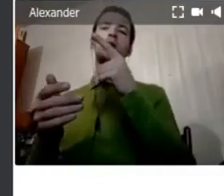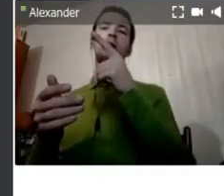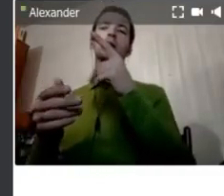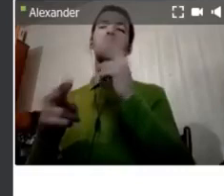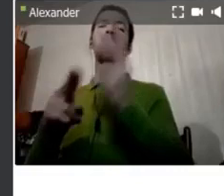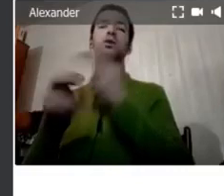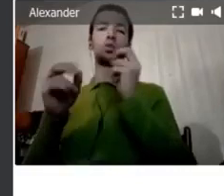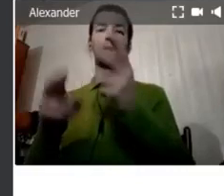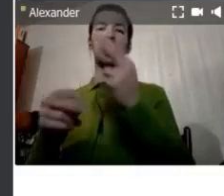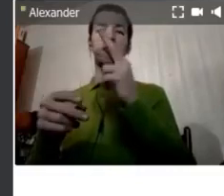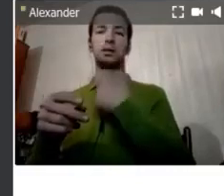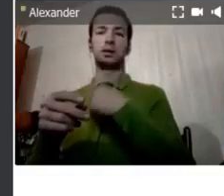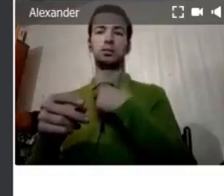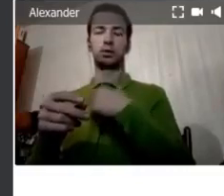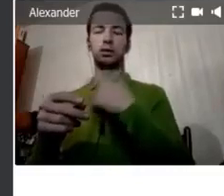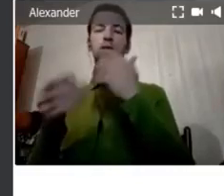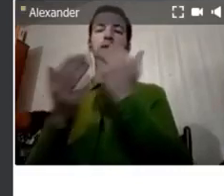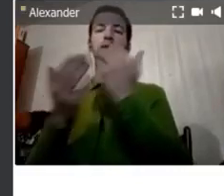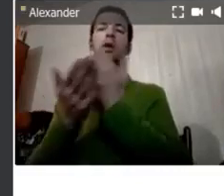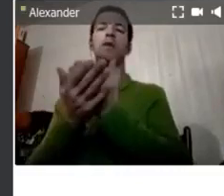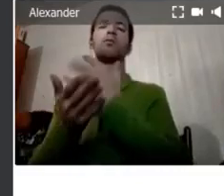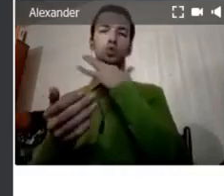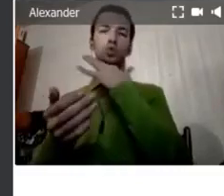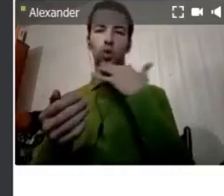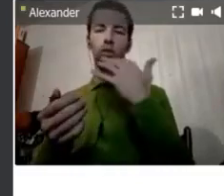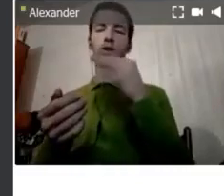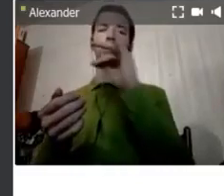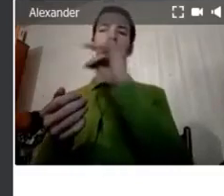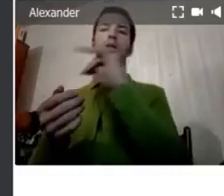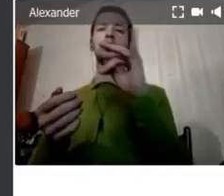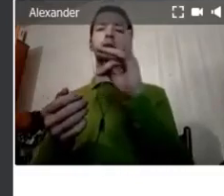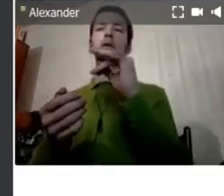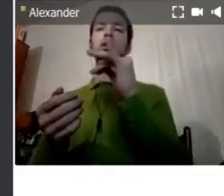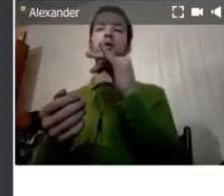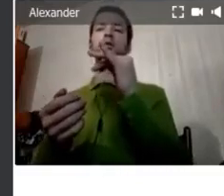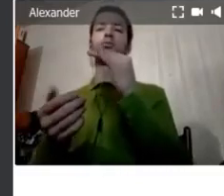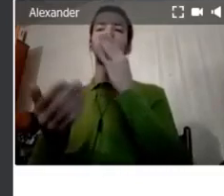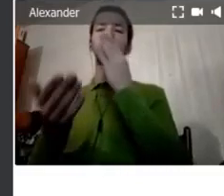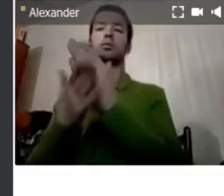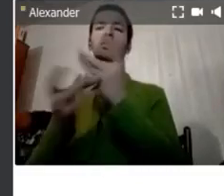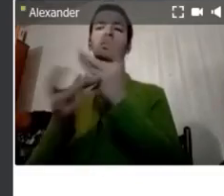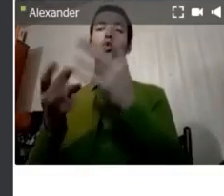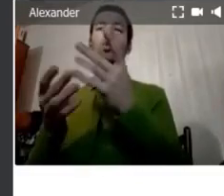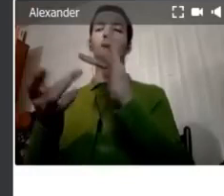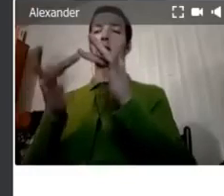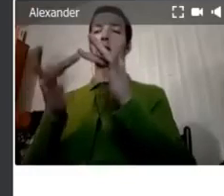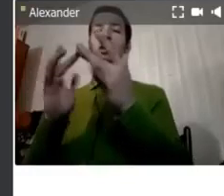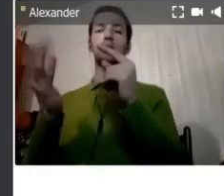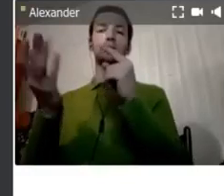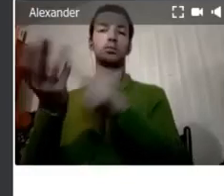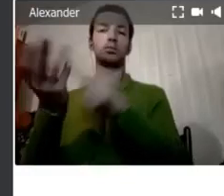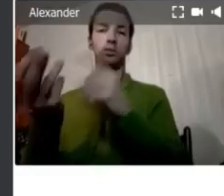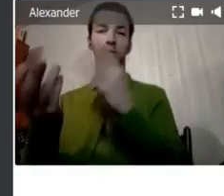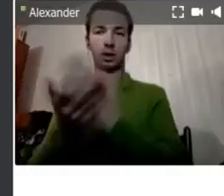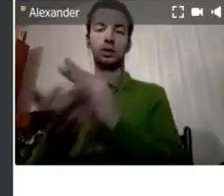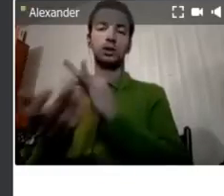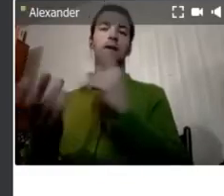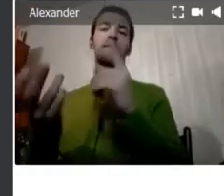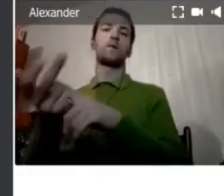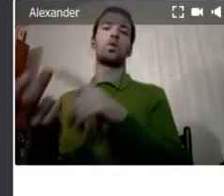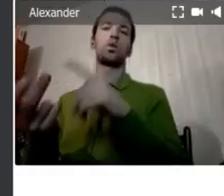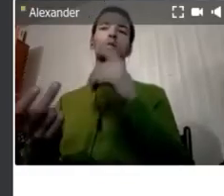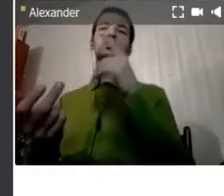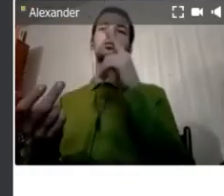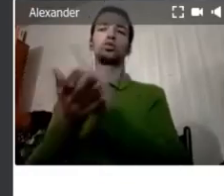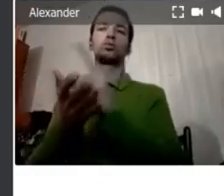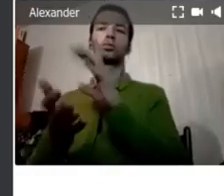Global InterGold. Итак, компания уже 9-й год работает на рынке. На данный момент существуют